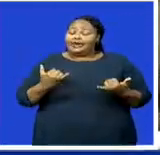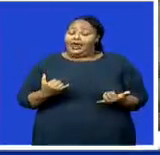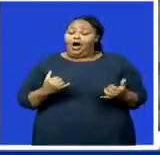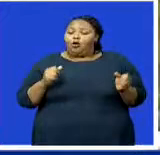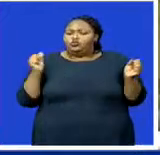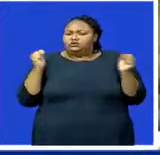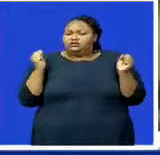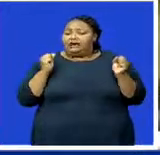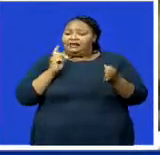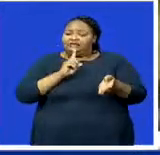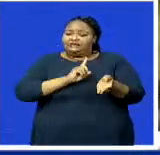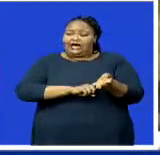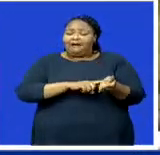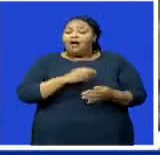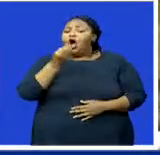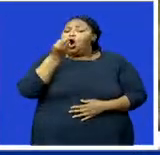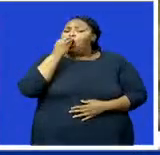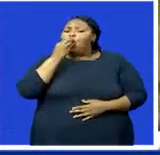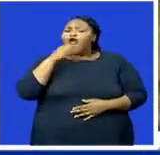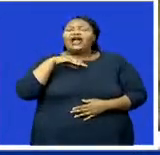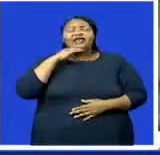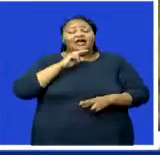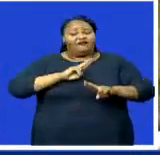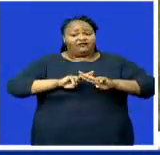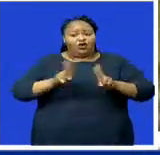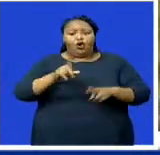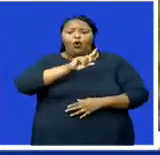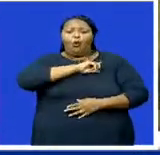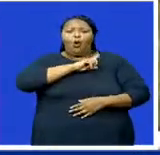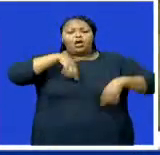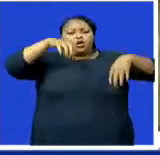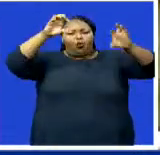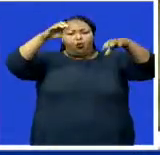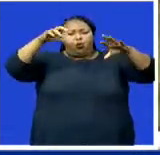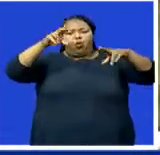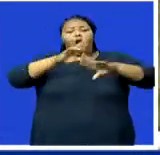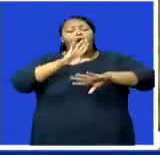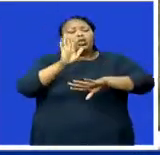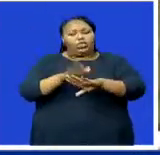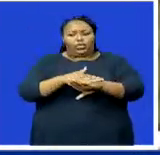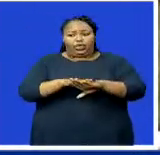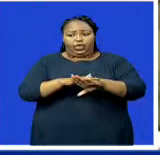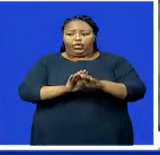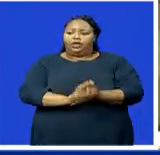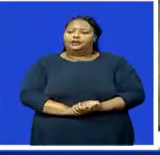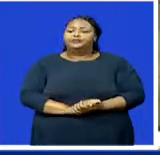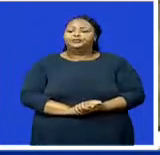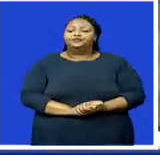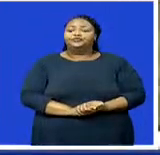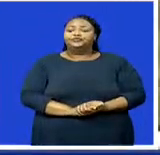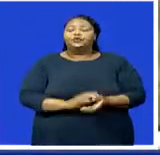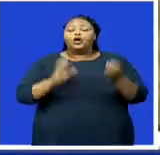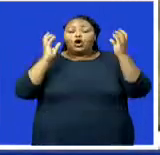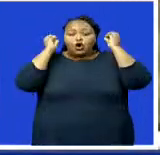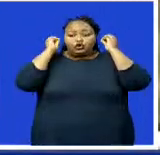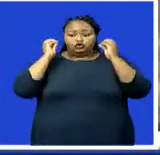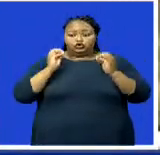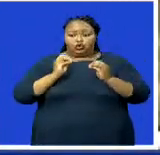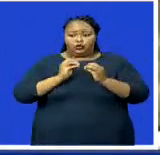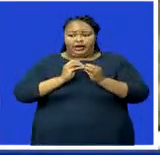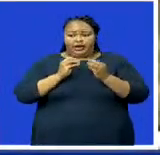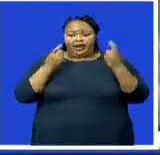bede timvula letanele umcondzisi ehlangothini lwetilwane dokotela Xolani Dlamini uyachaza ukuthi yini bafuyi